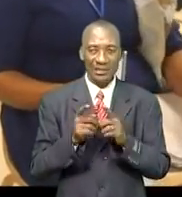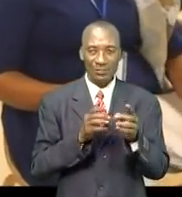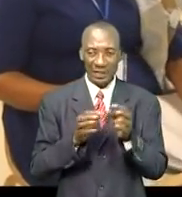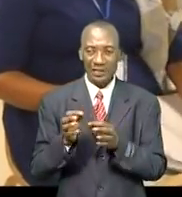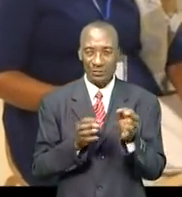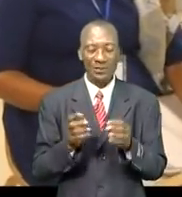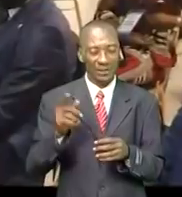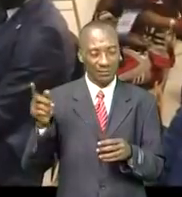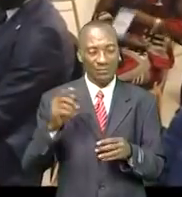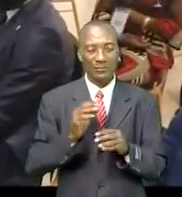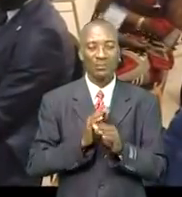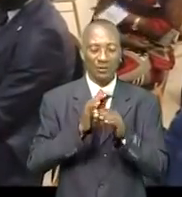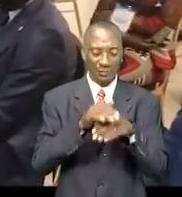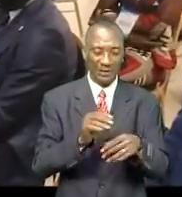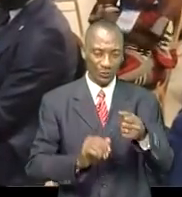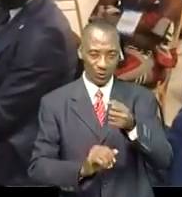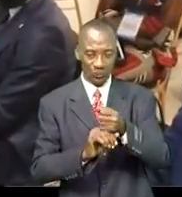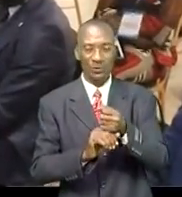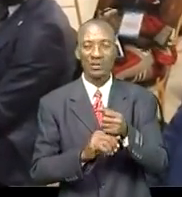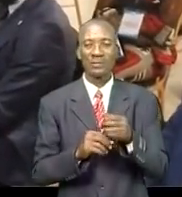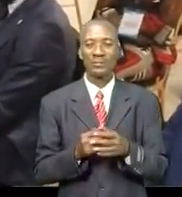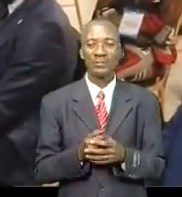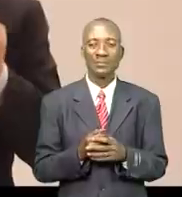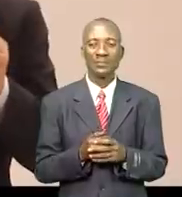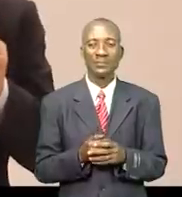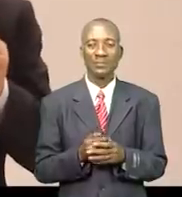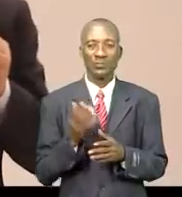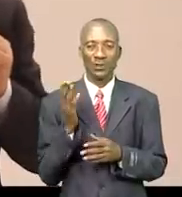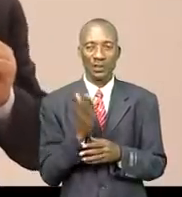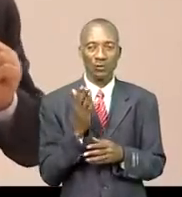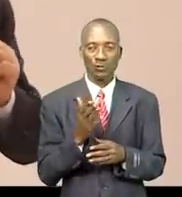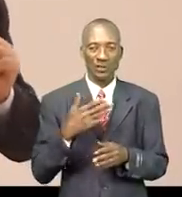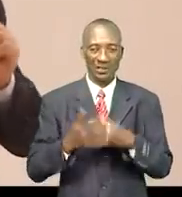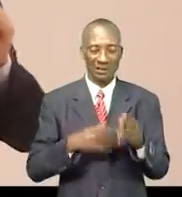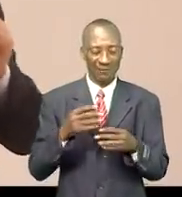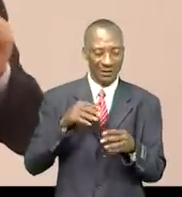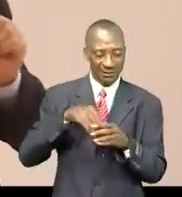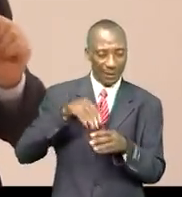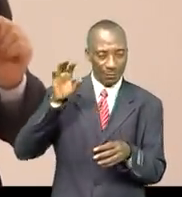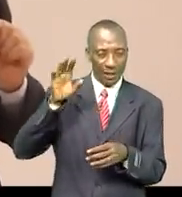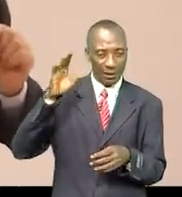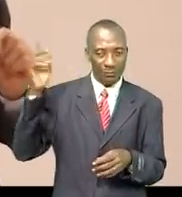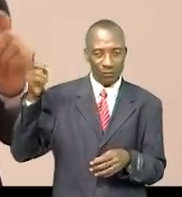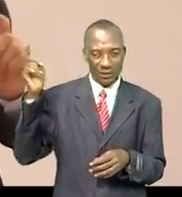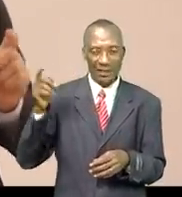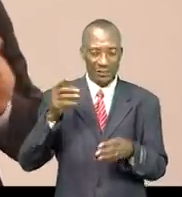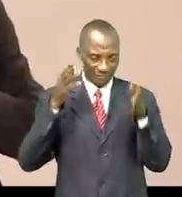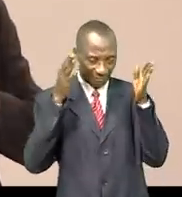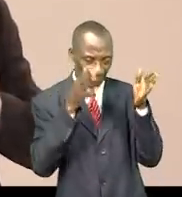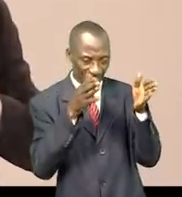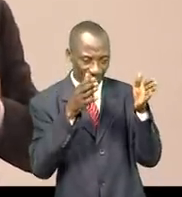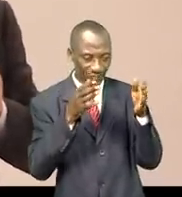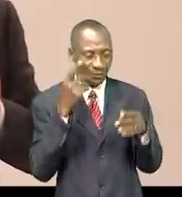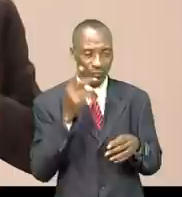concilier ambition et réalité. Le conseil d'administration de la Banque mondiale va être très attentif à